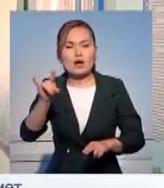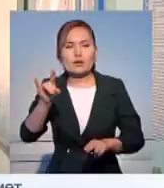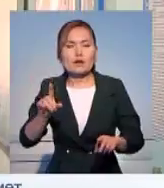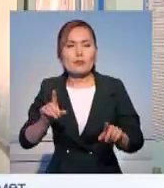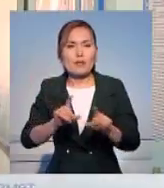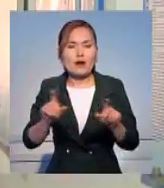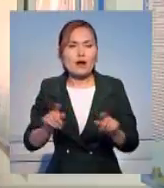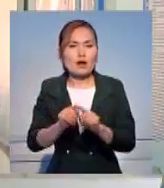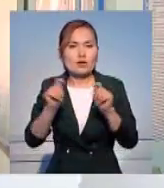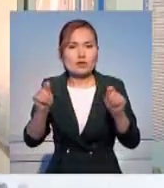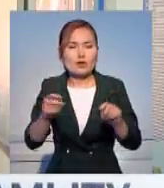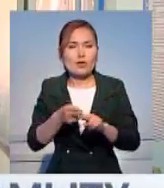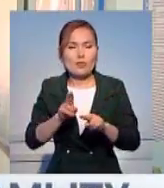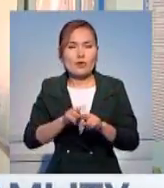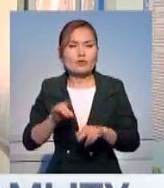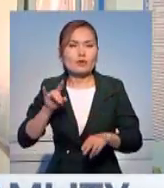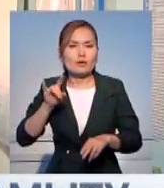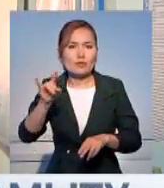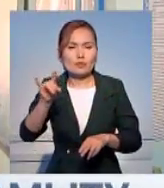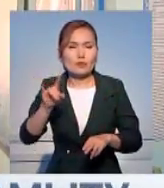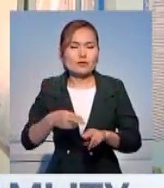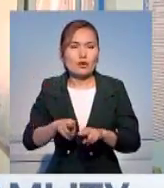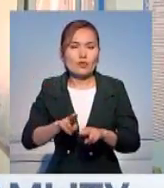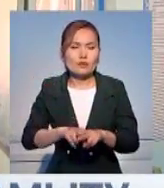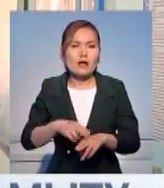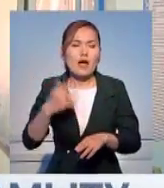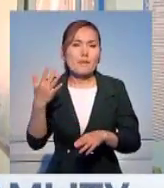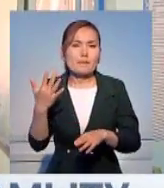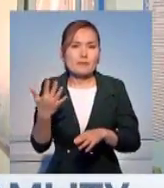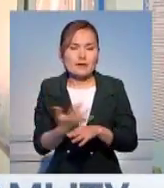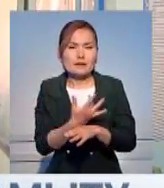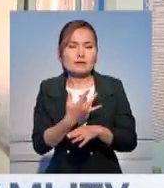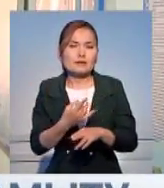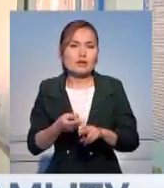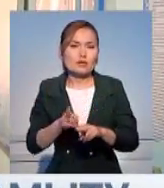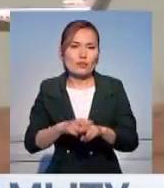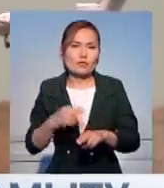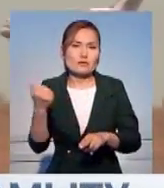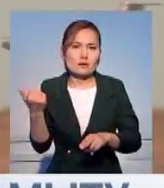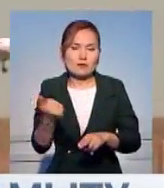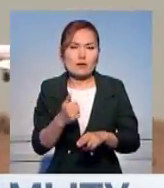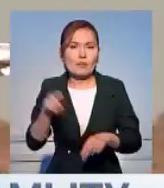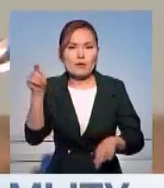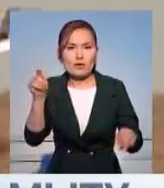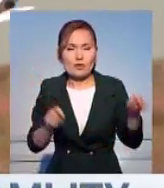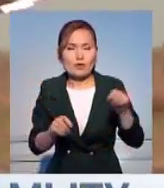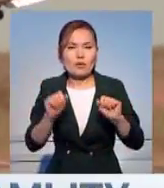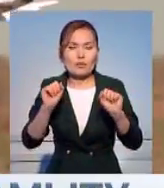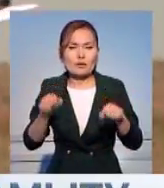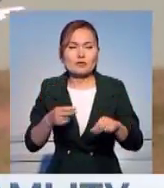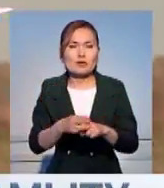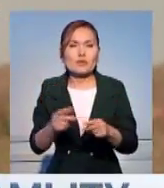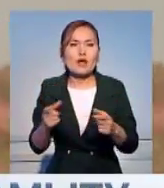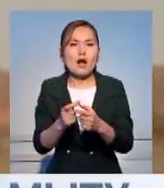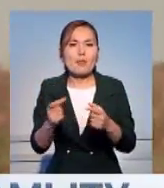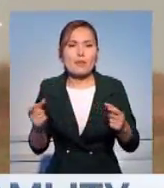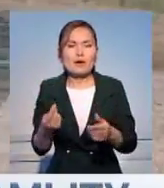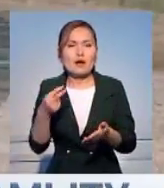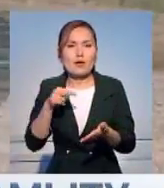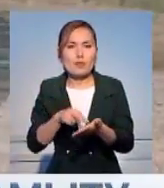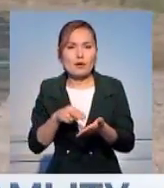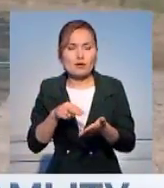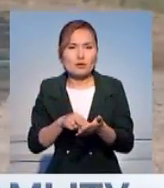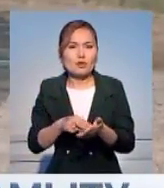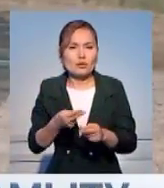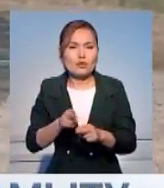Алматы аптасына 5 рет, Талдықорған Үшарал Талдықорған 3 рет аптасына қатынайтын болады. Билет құны ел ішіндегі әуе рейстеріне